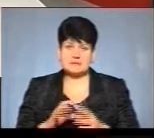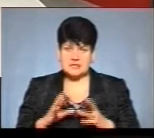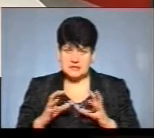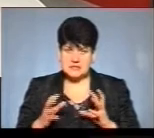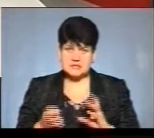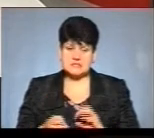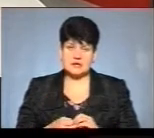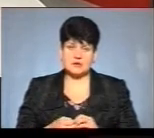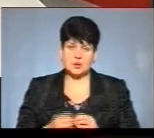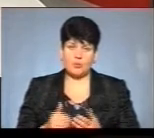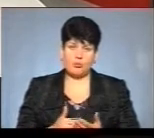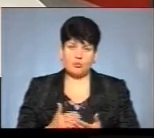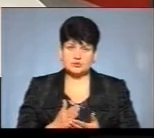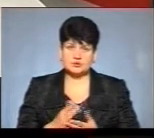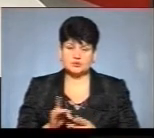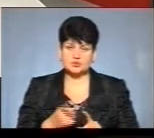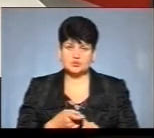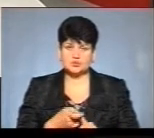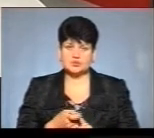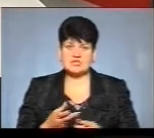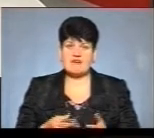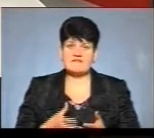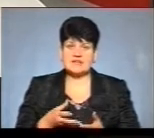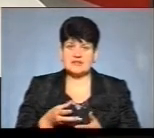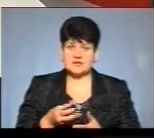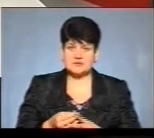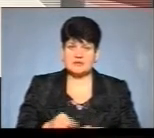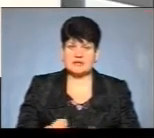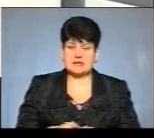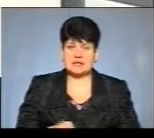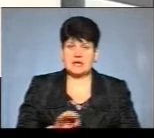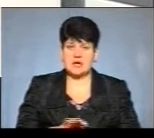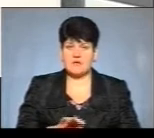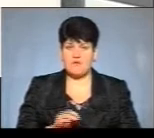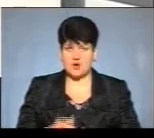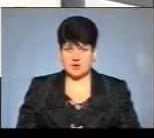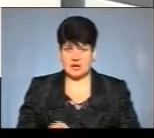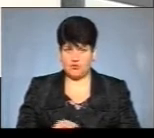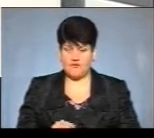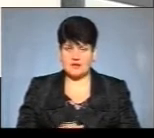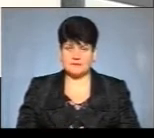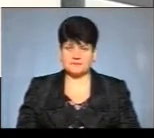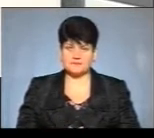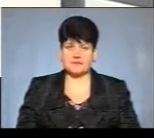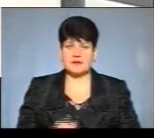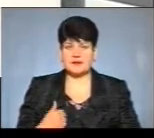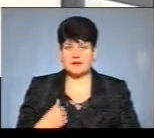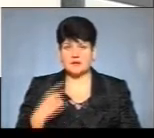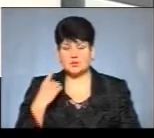в політиці, що стосується фінансування таких хворих, лікування? Я